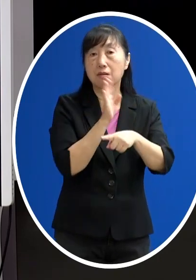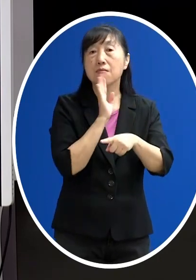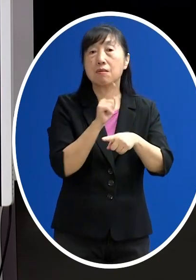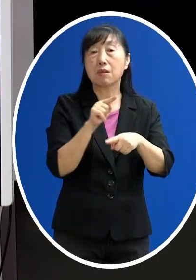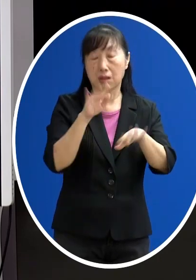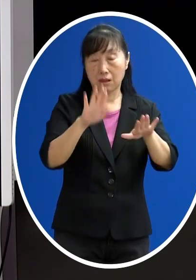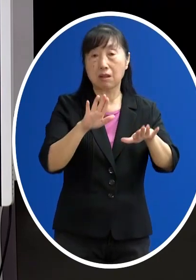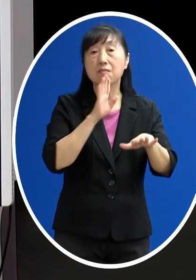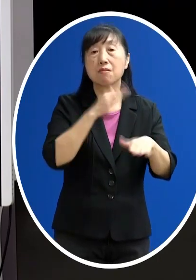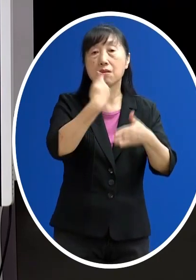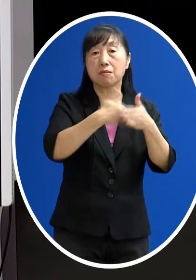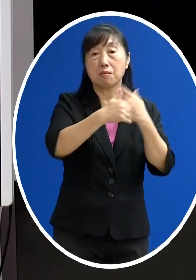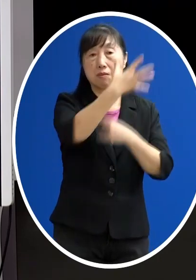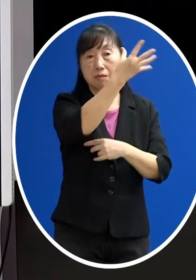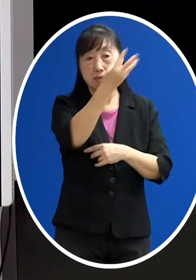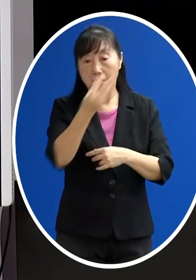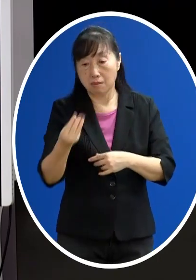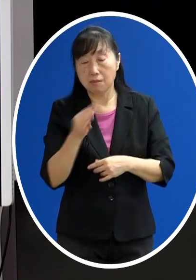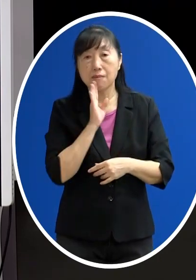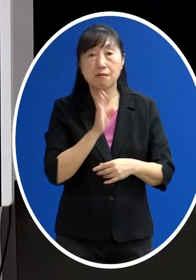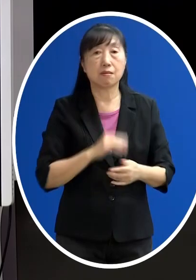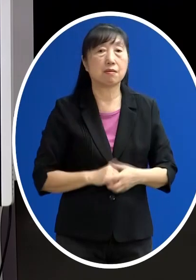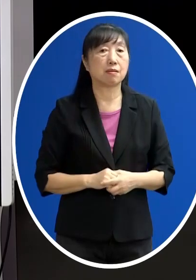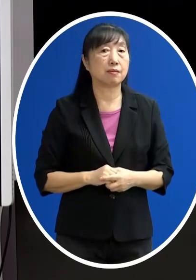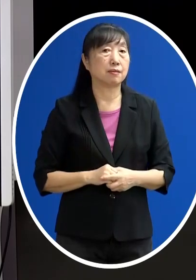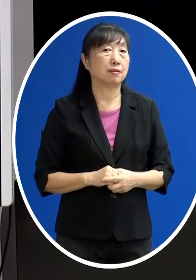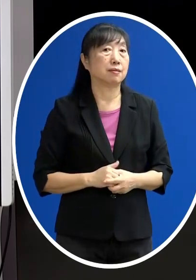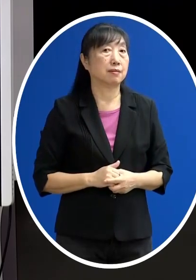越来越低。下一张。